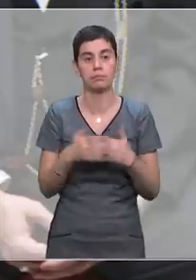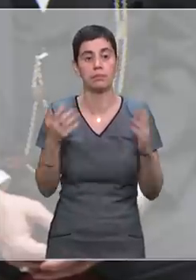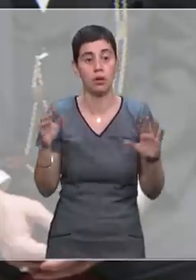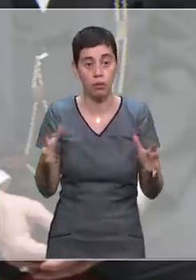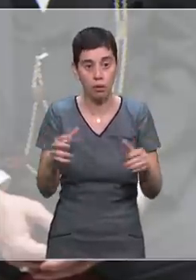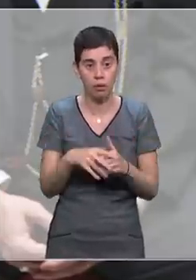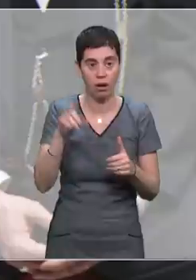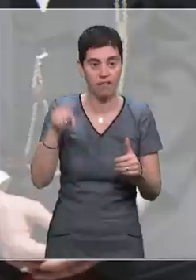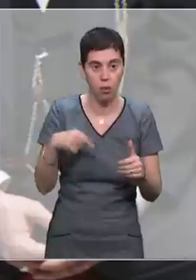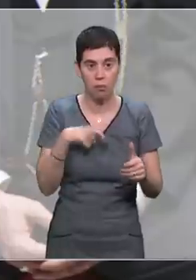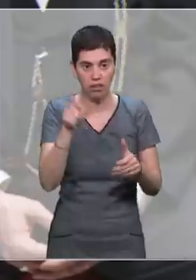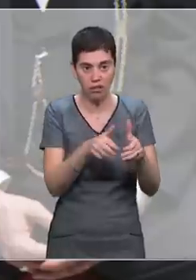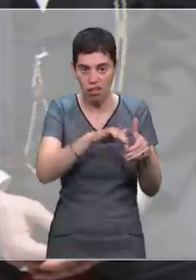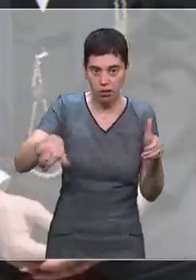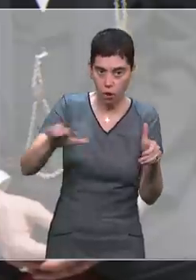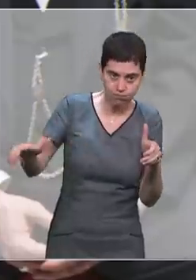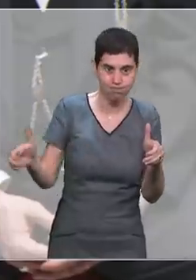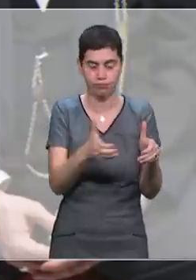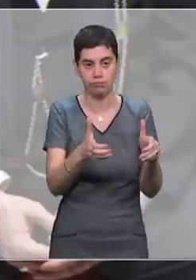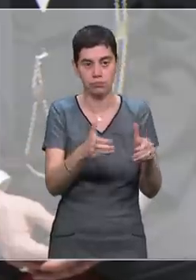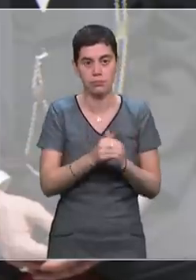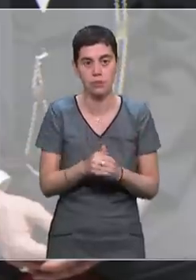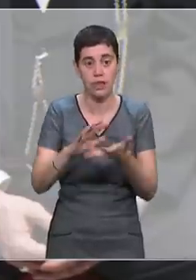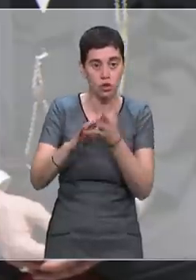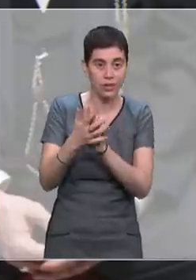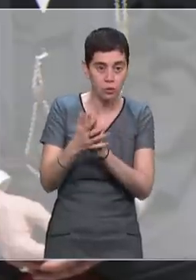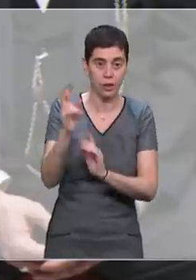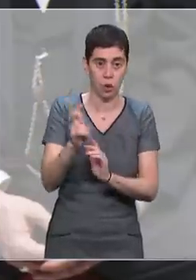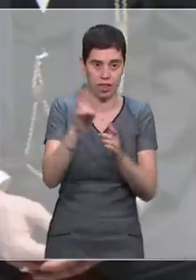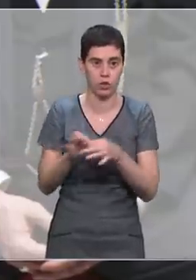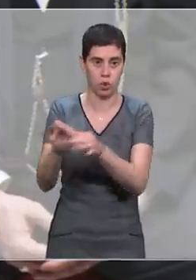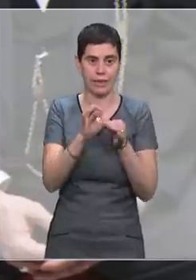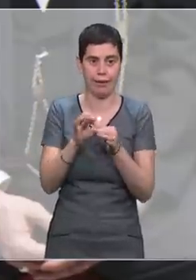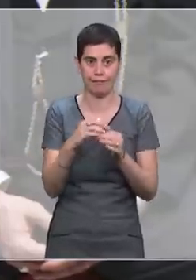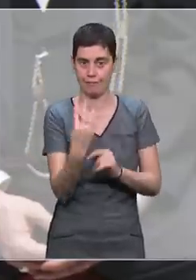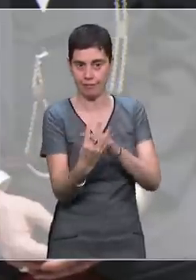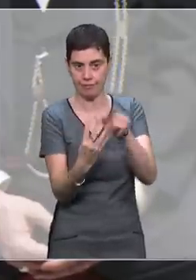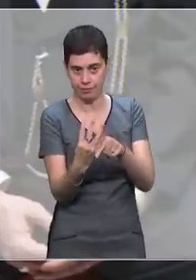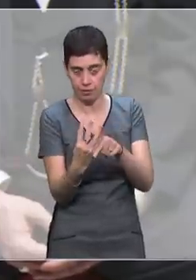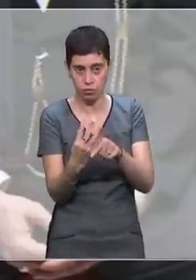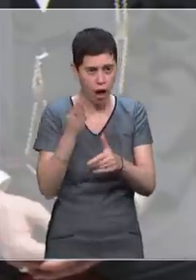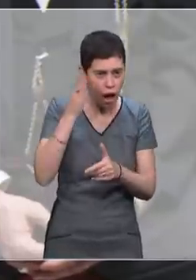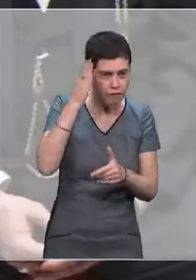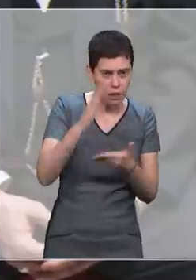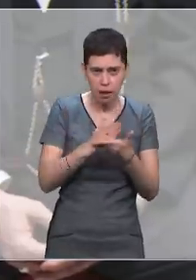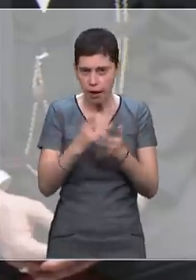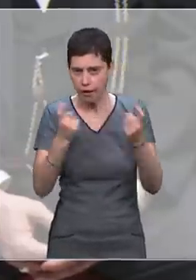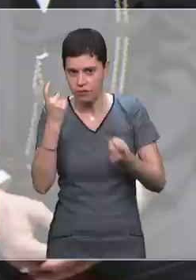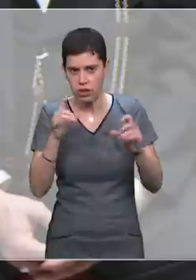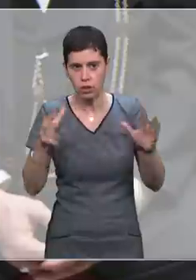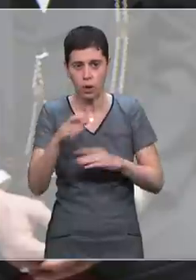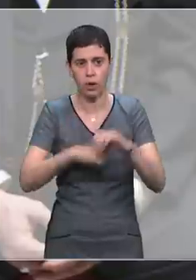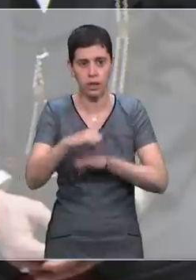à la grande marginalité et la transition écologique solidaire. Donc vous le voyez, nous préparons l'avenir, mais il nous faut aussi